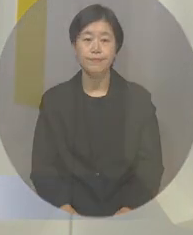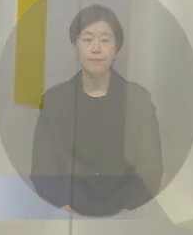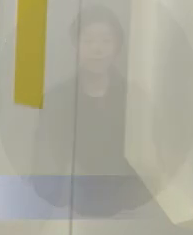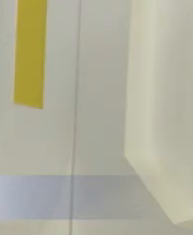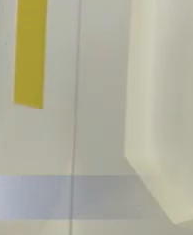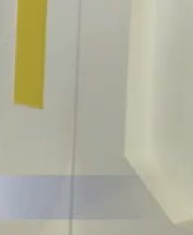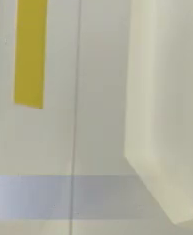있습니다 y